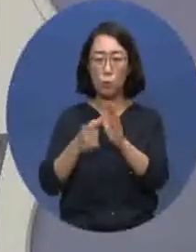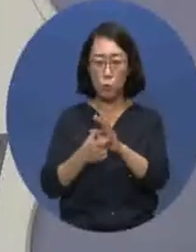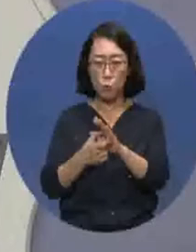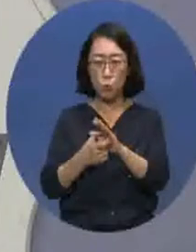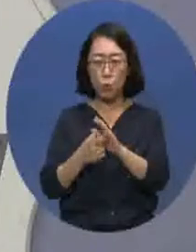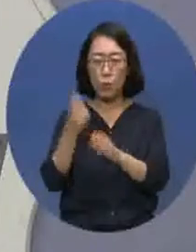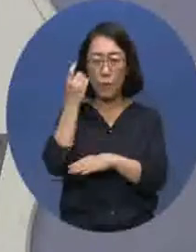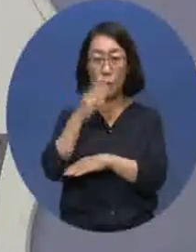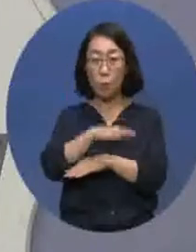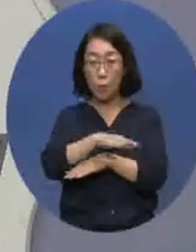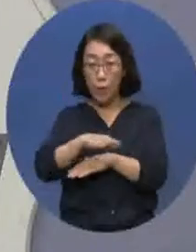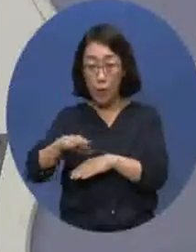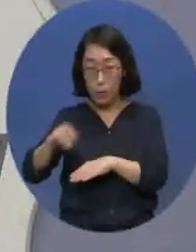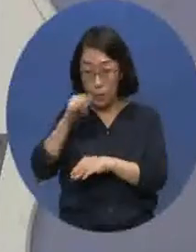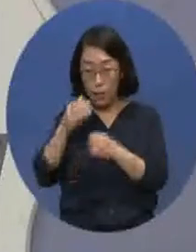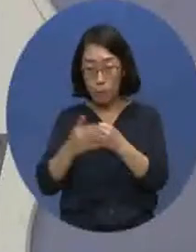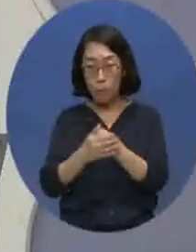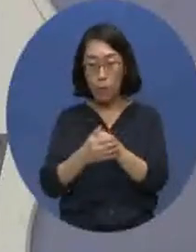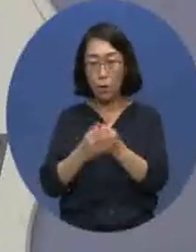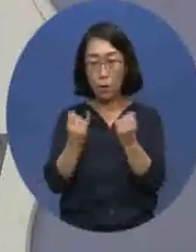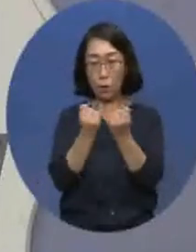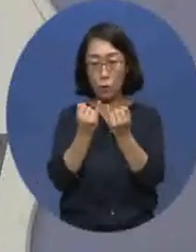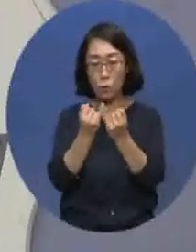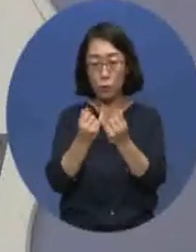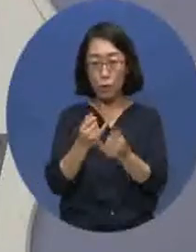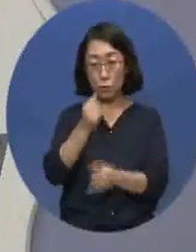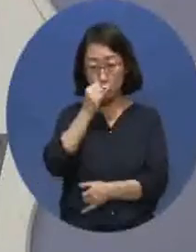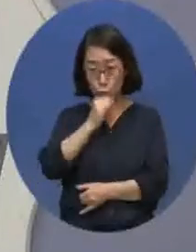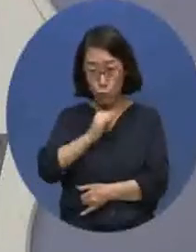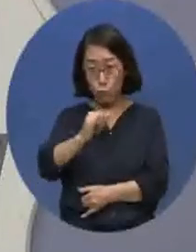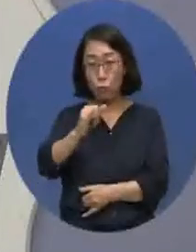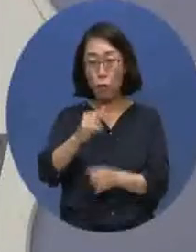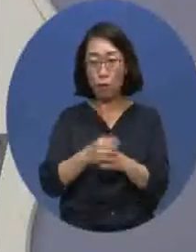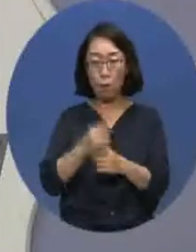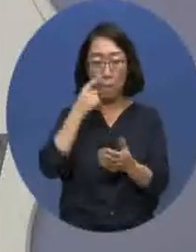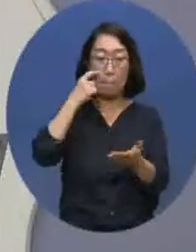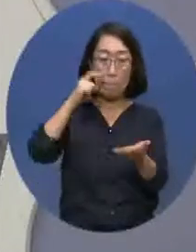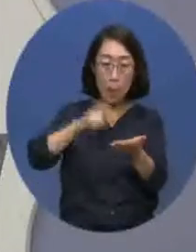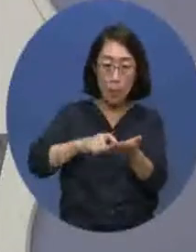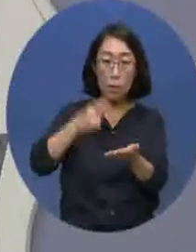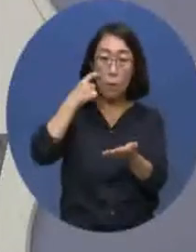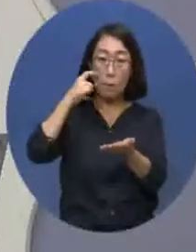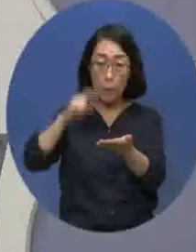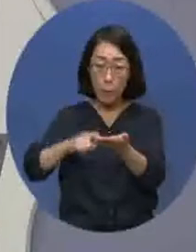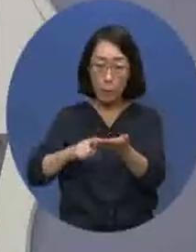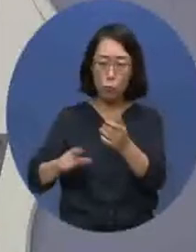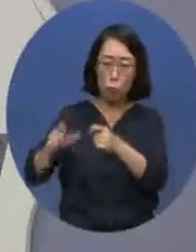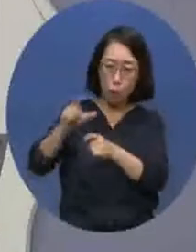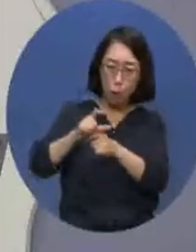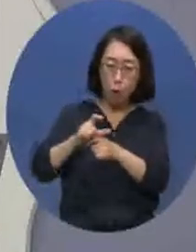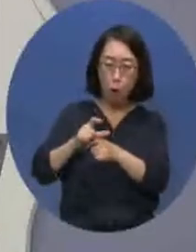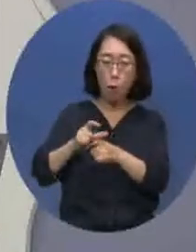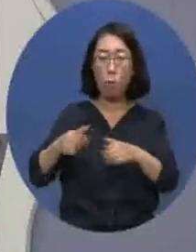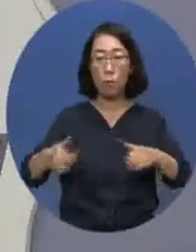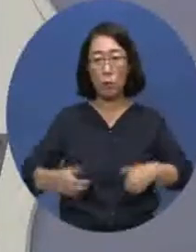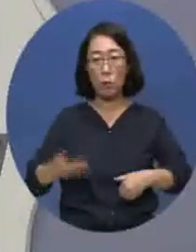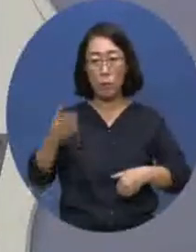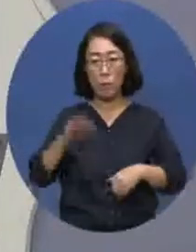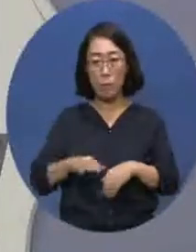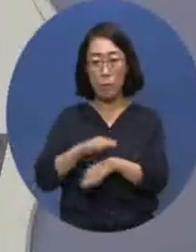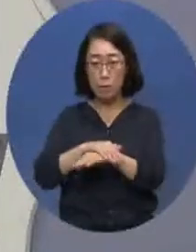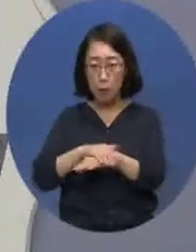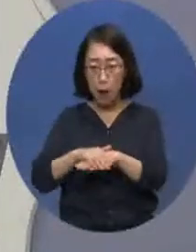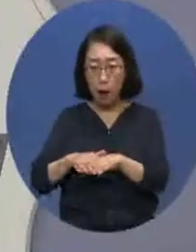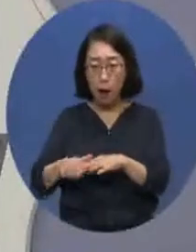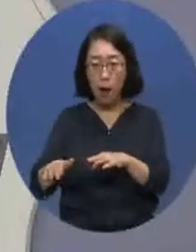깔려 있고 여성의 위대함 이 어 발견되어 져야 함에도 불구하고 가장 발견이 안되고